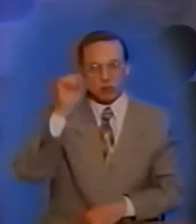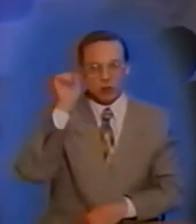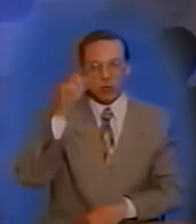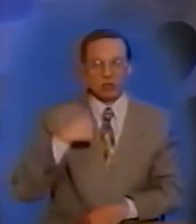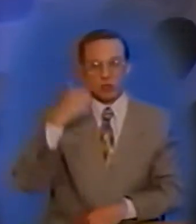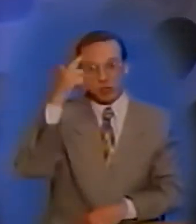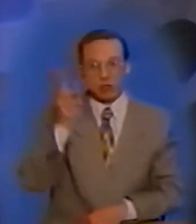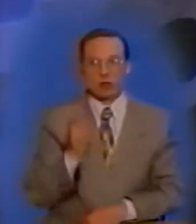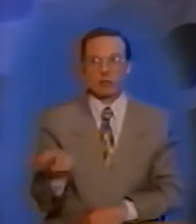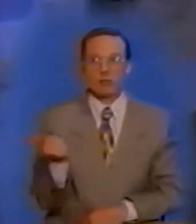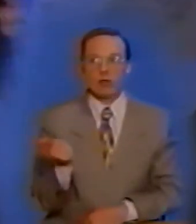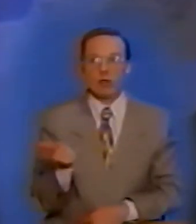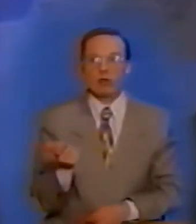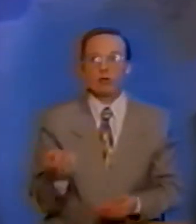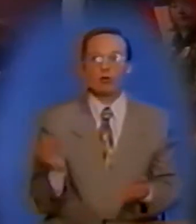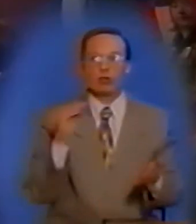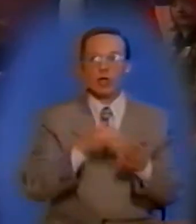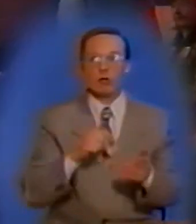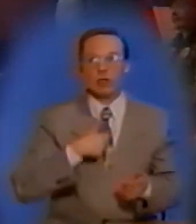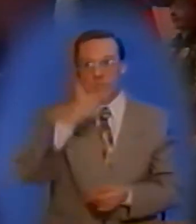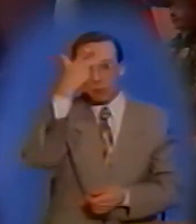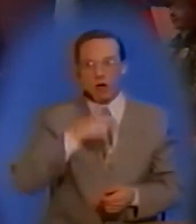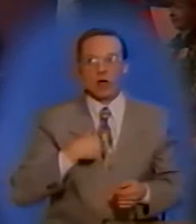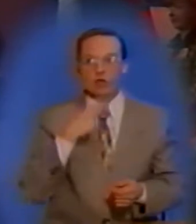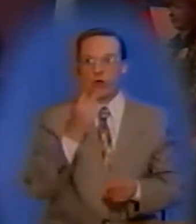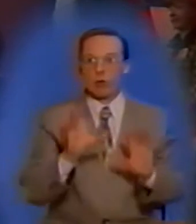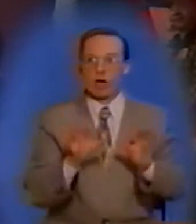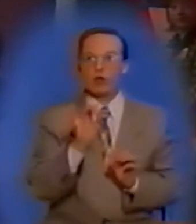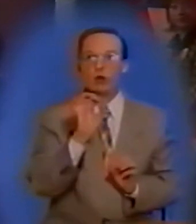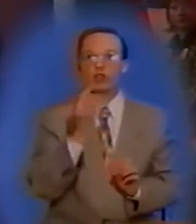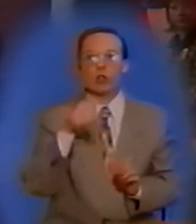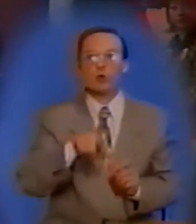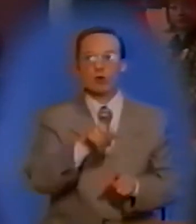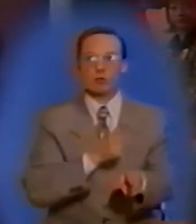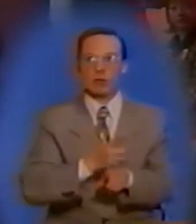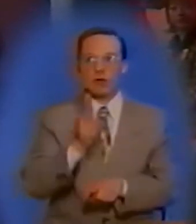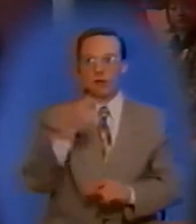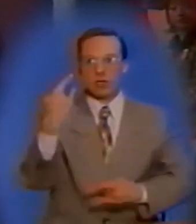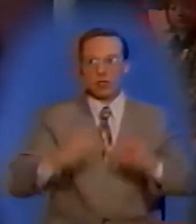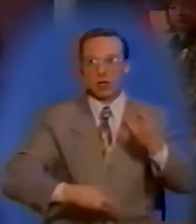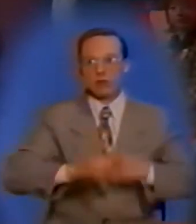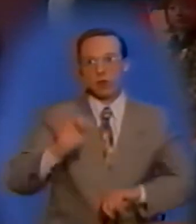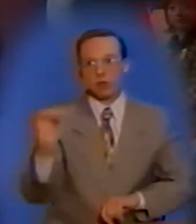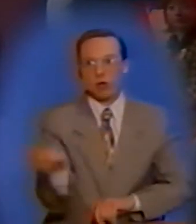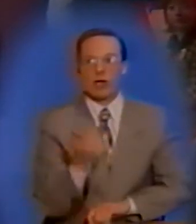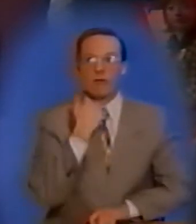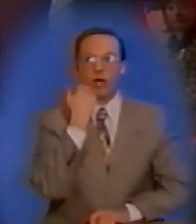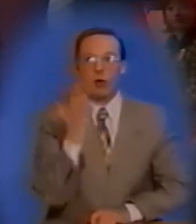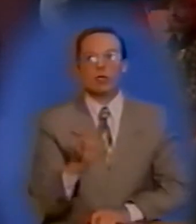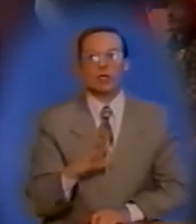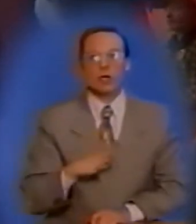man uždėjo tokią kaukę. Galiu pasakyti, aš žiūrėjau radio šou, kuris parodijavote vieną televizijos kolegą ir paskui netgi